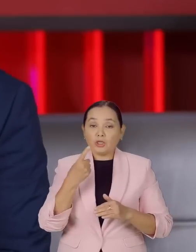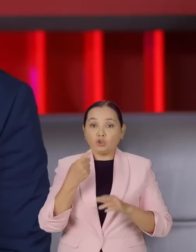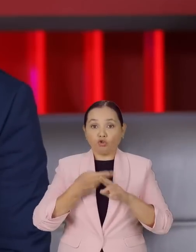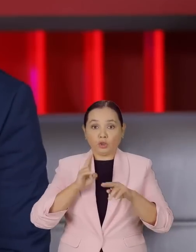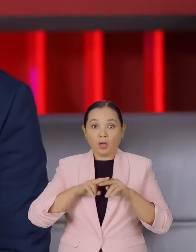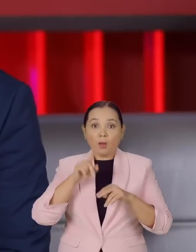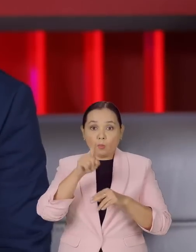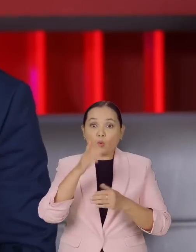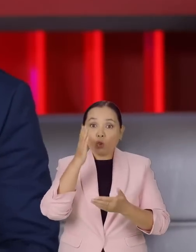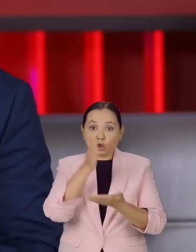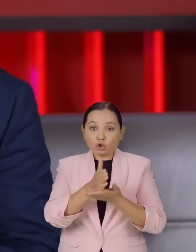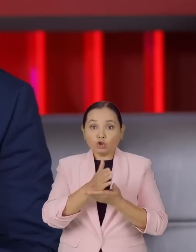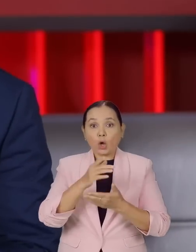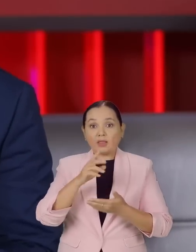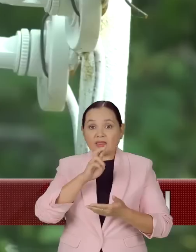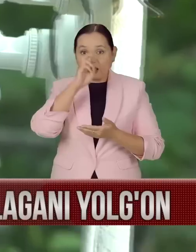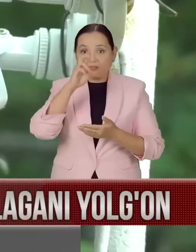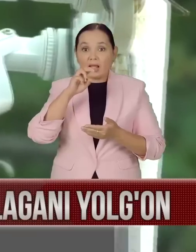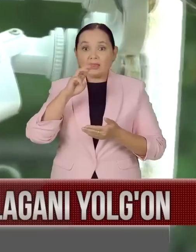davlat test markaziga bo'ladi.